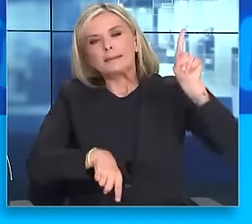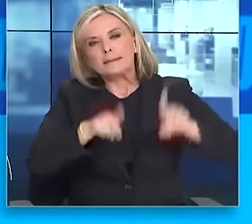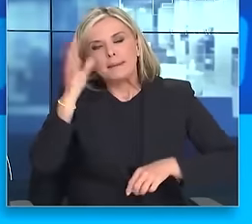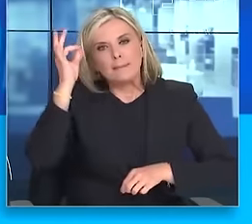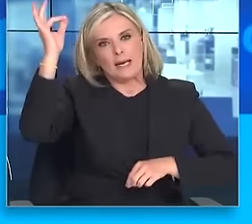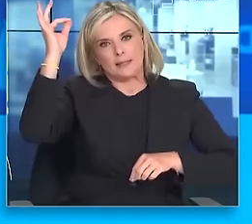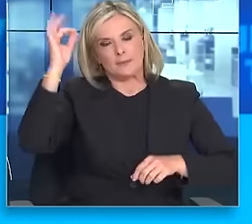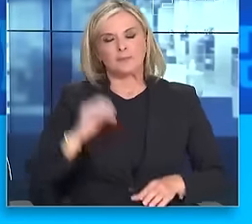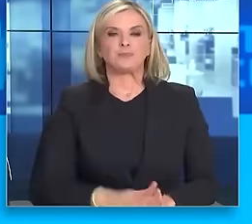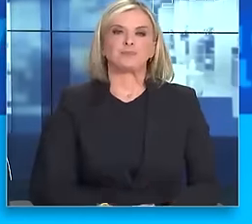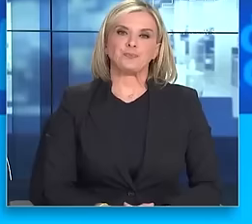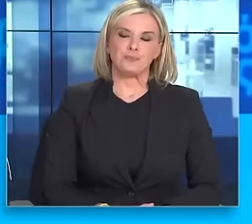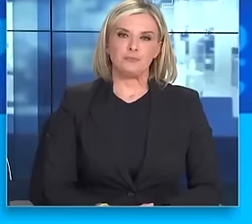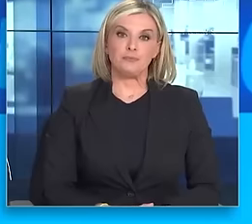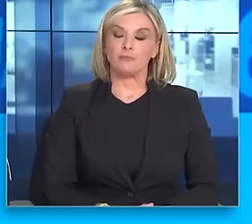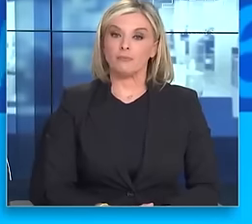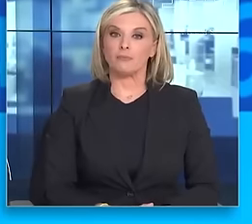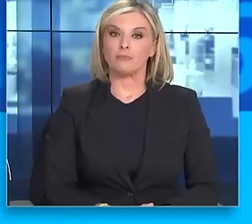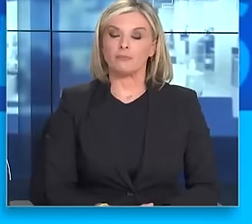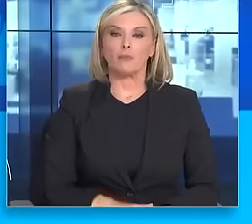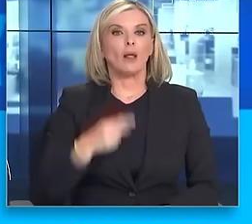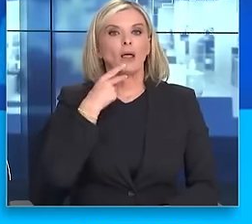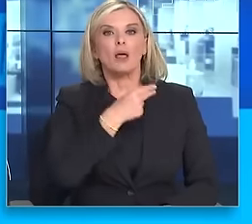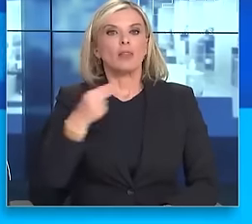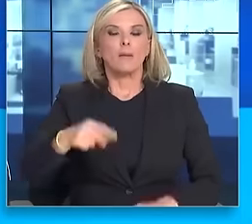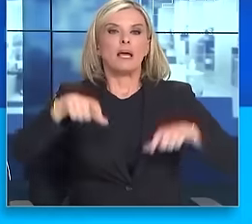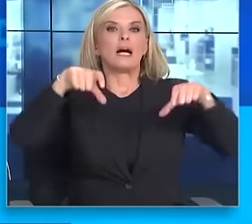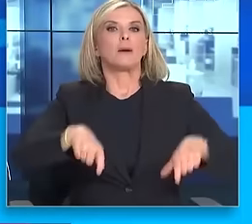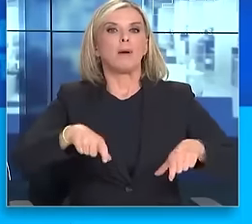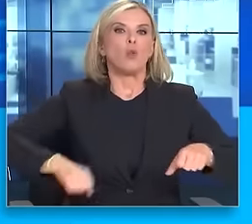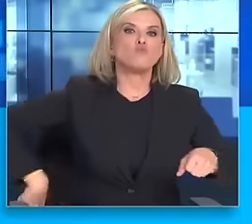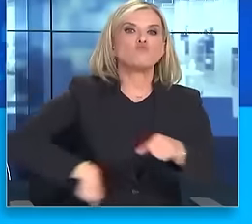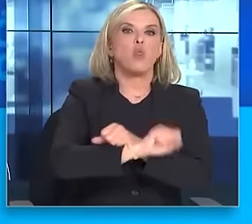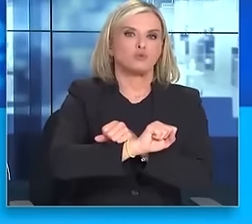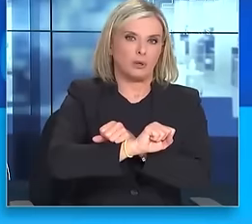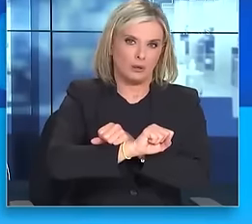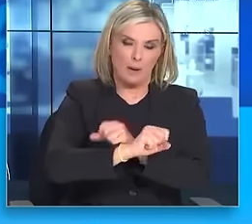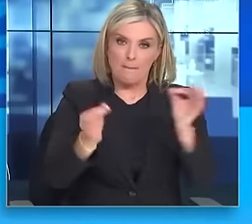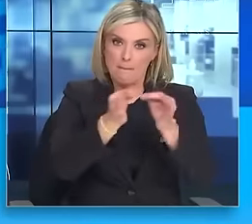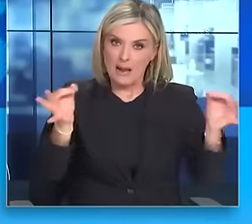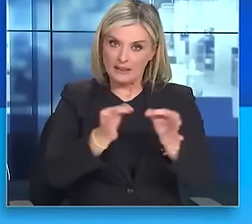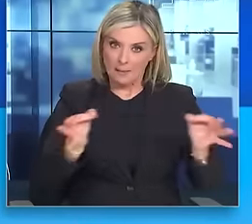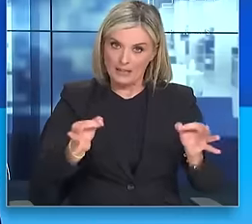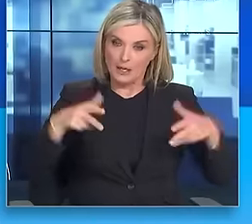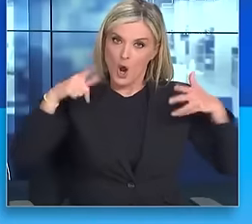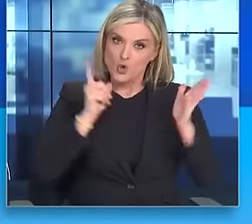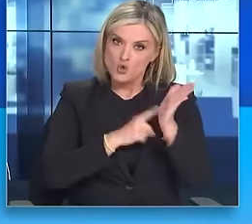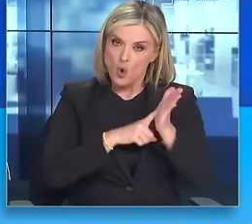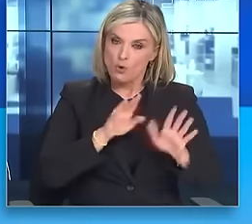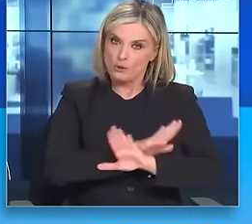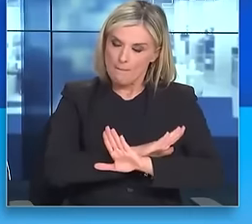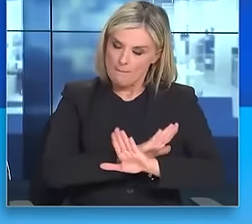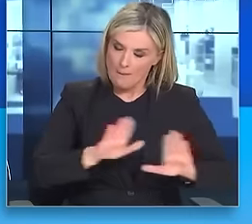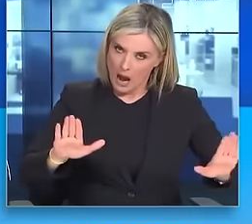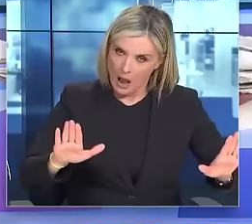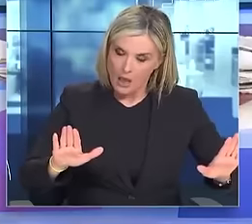των γηπέδων και της βίας στα γήπεδα. Έχετε λάβει κάποια μέτρα για κάποιους που ήταν σκληρά? Πάντως φαίνεται πως αποδίδουν, γιατί μέχρι τώρα δεν είχαμε, δηλαδή, και στα γήπεδα. Εγώ είμαι φίλαθλος, πηγαίνω